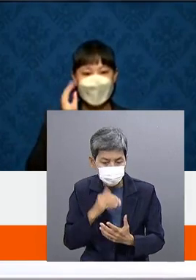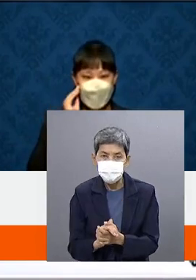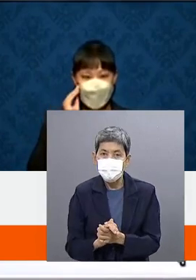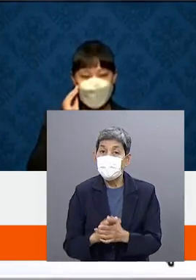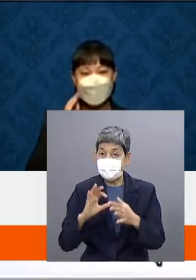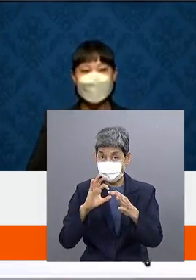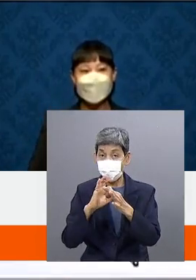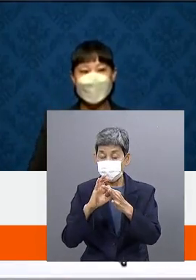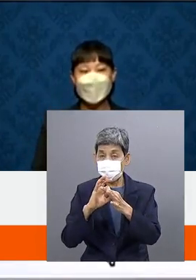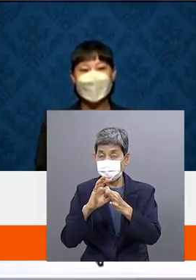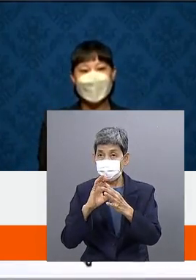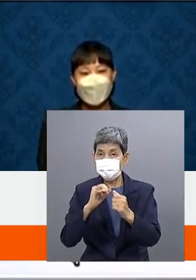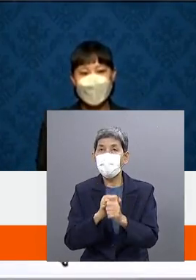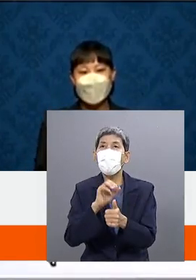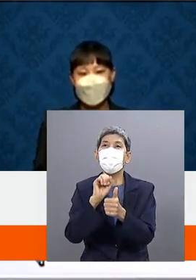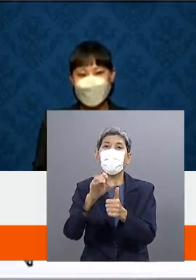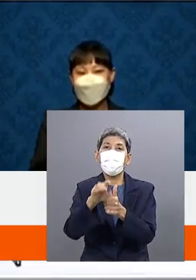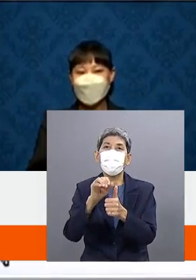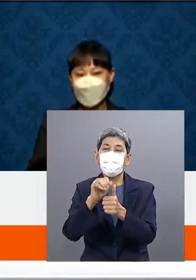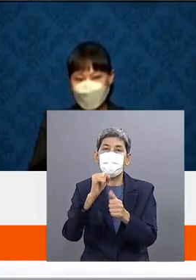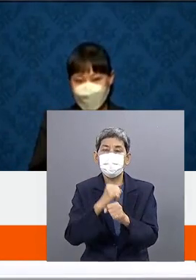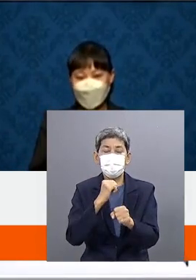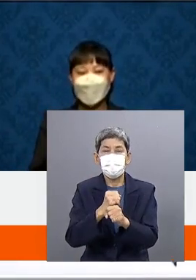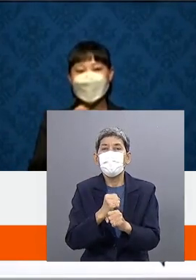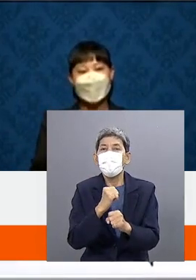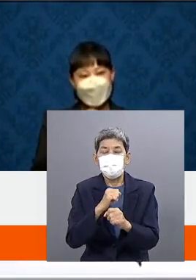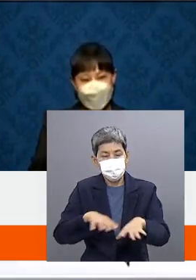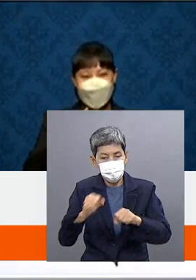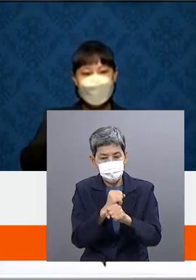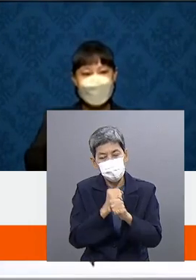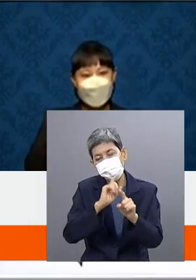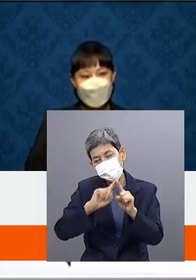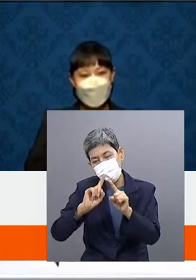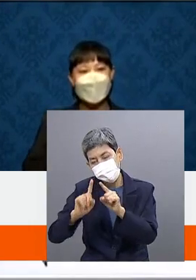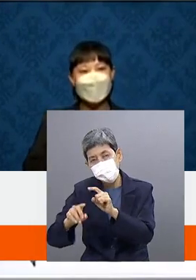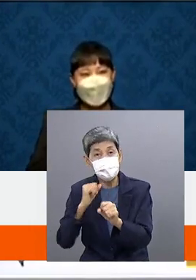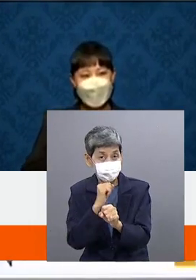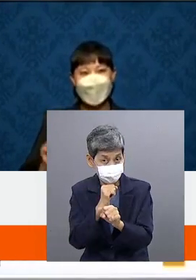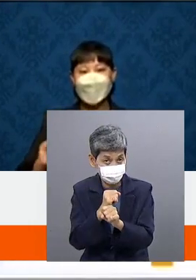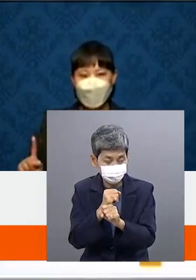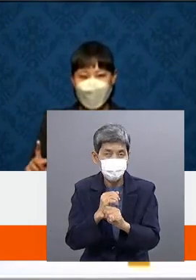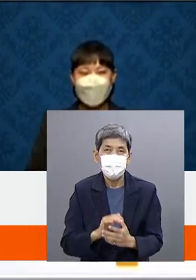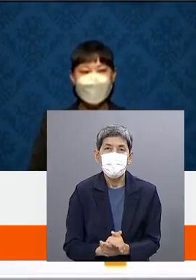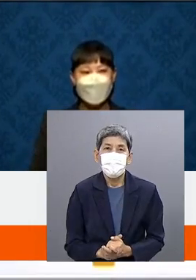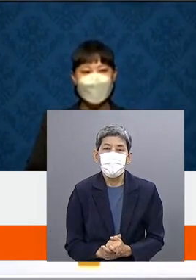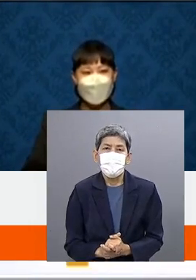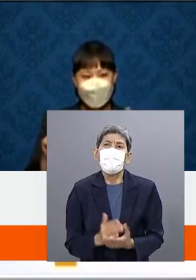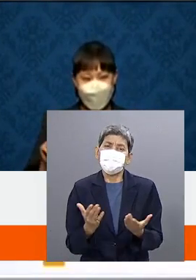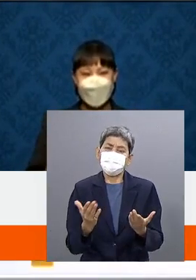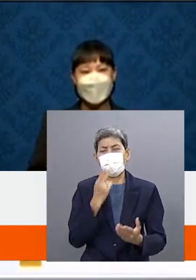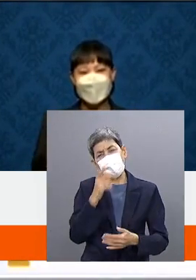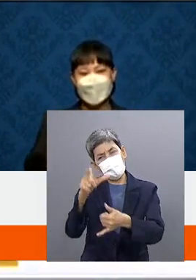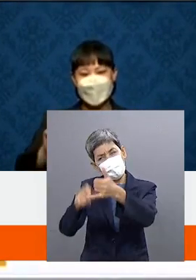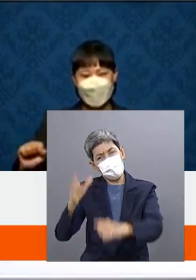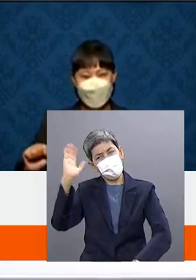คำแนะนำในการจอดงานก่อนหน้าที่ในทุกเรื่องแต่กริยาที่แสดงออกมา